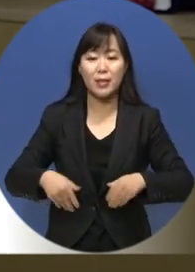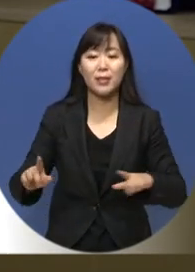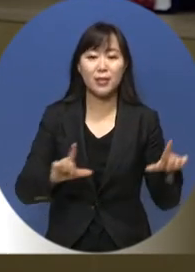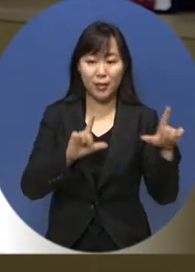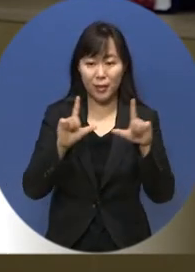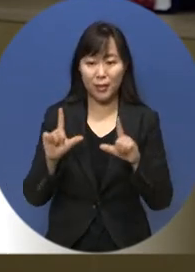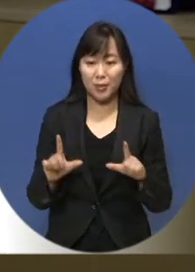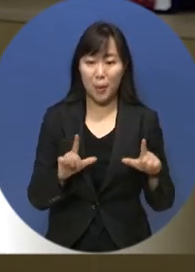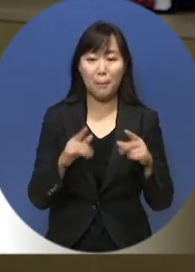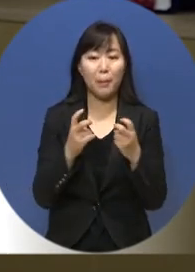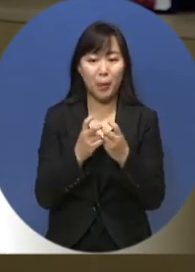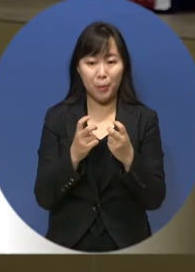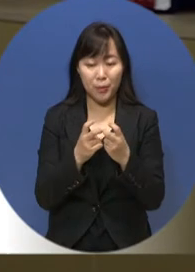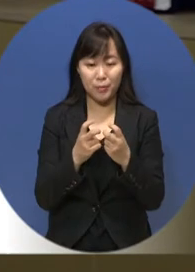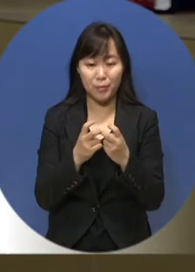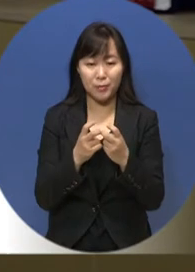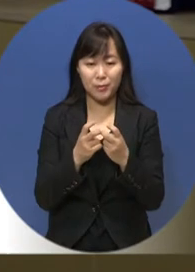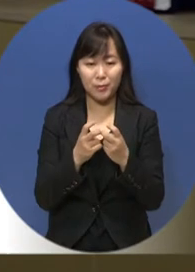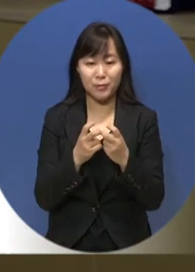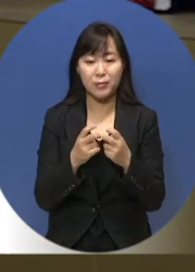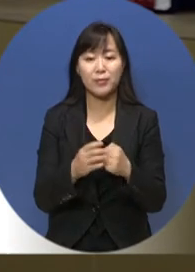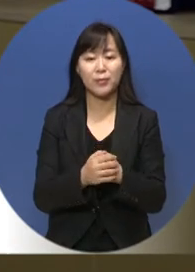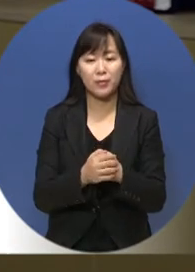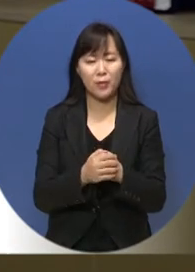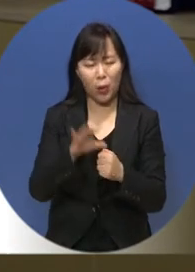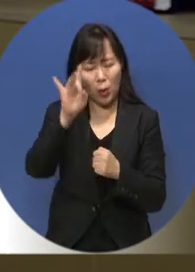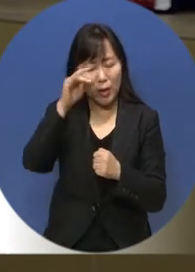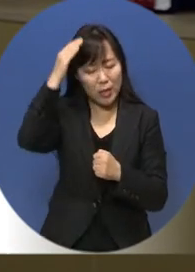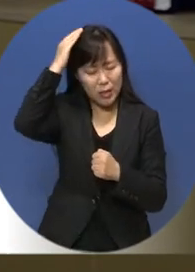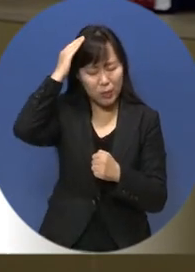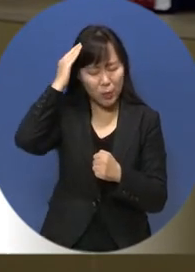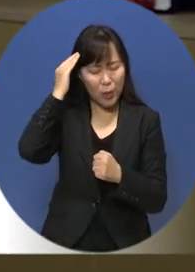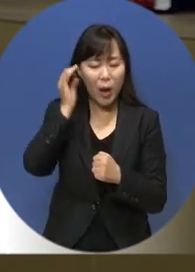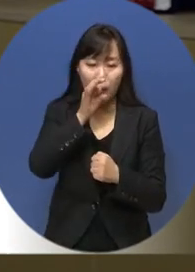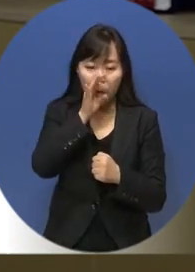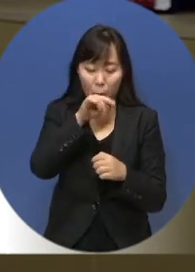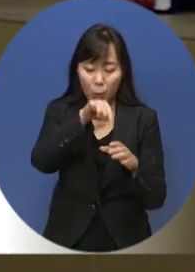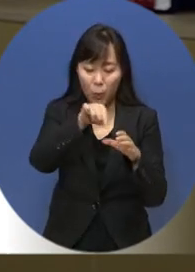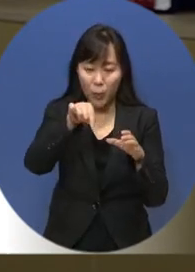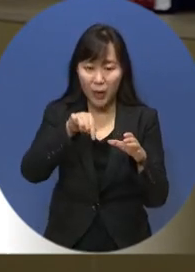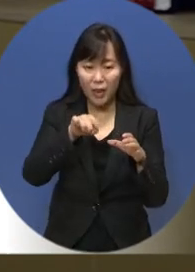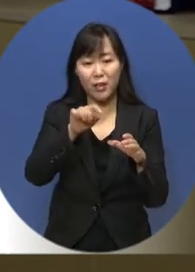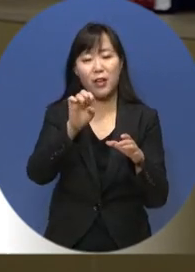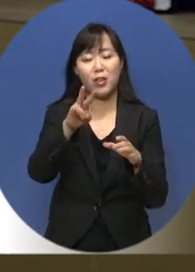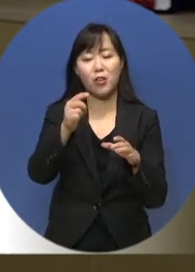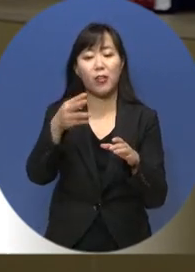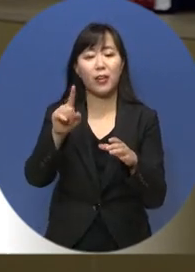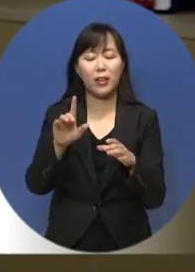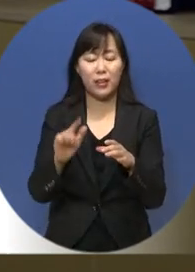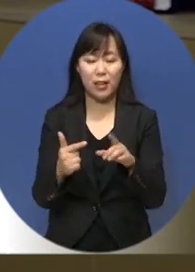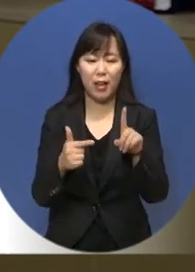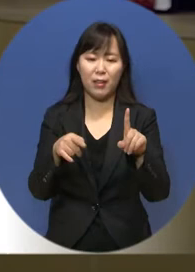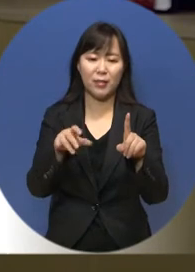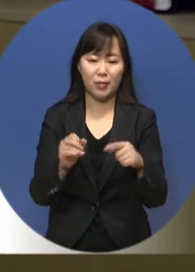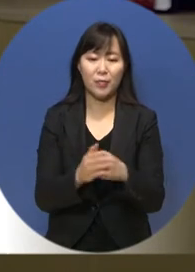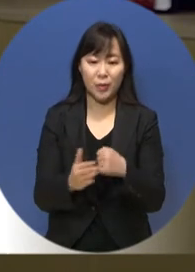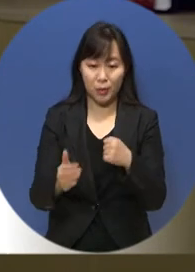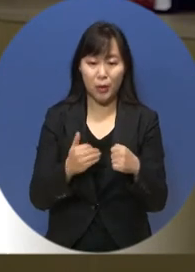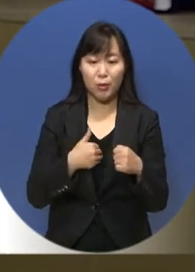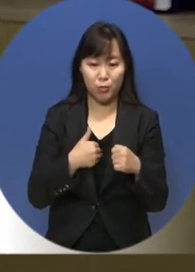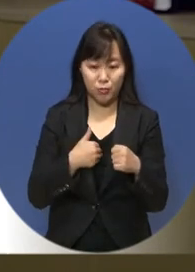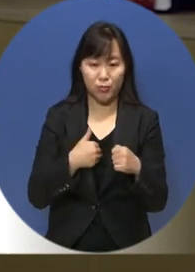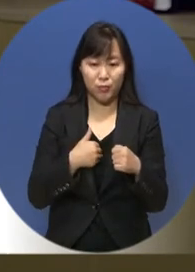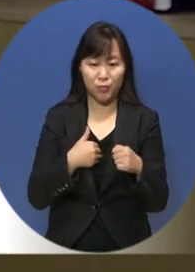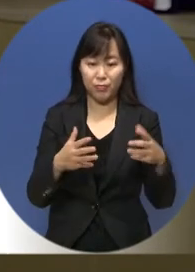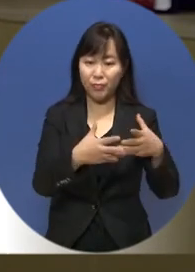있는 방법은 오로지 연탄 한 장입니다. 그래서 저희 선한